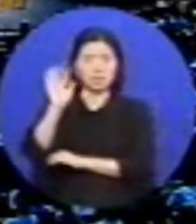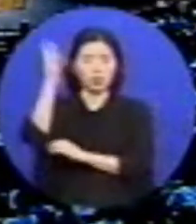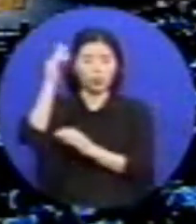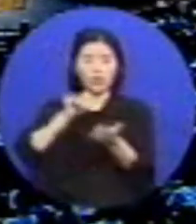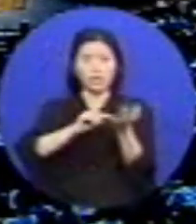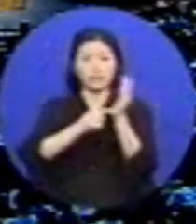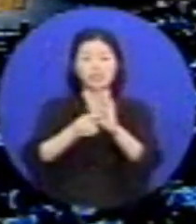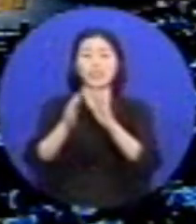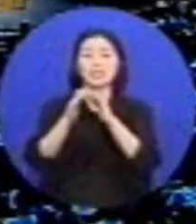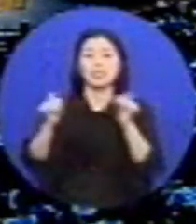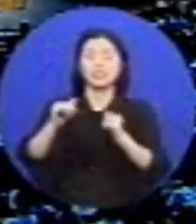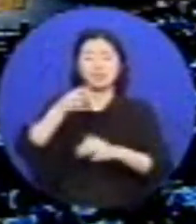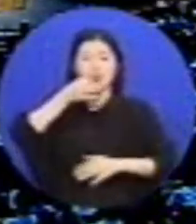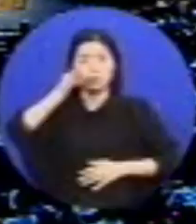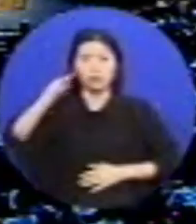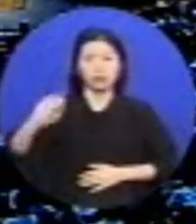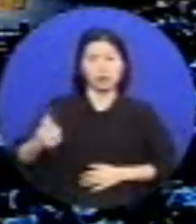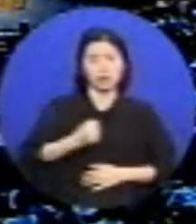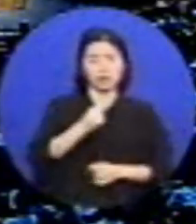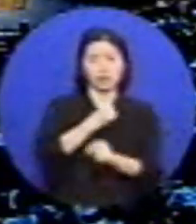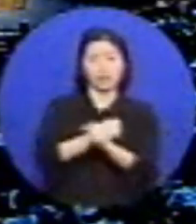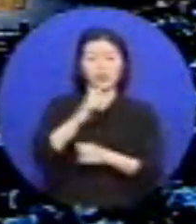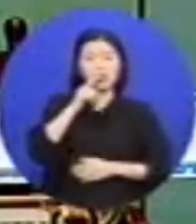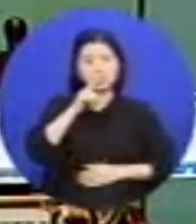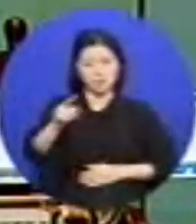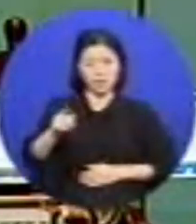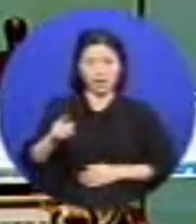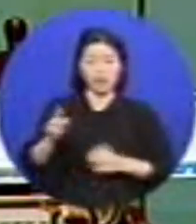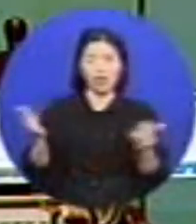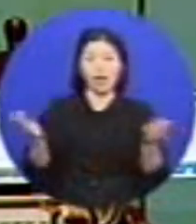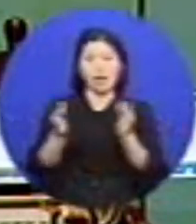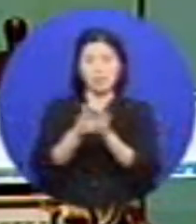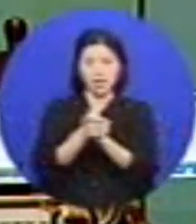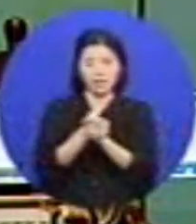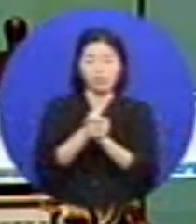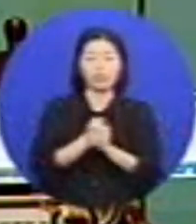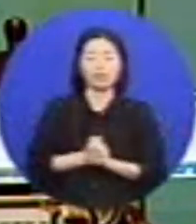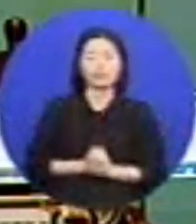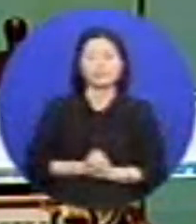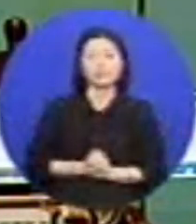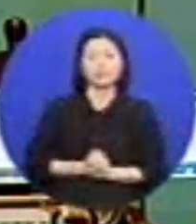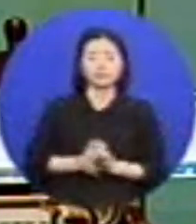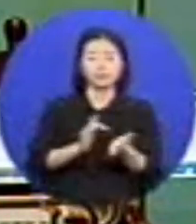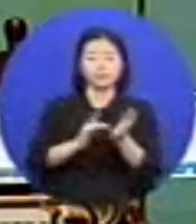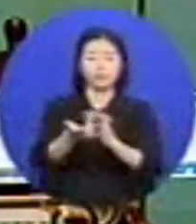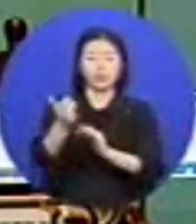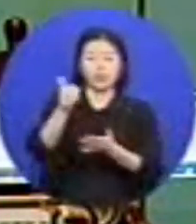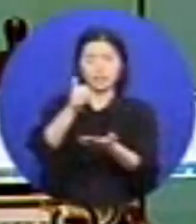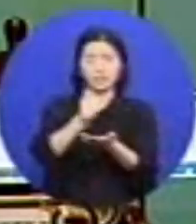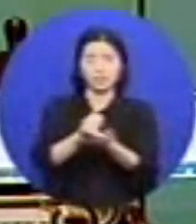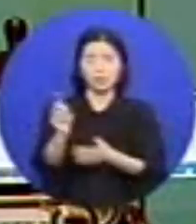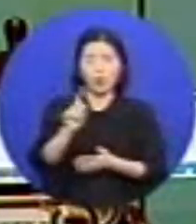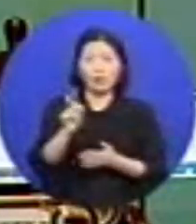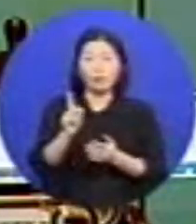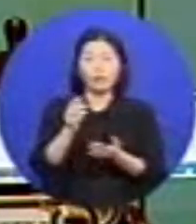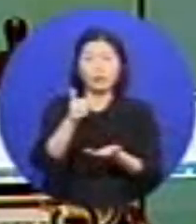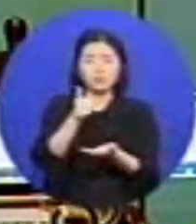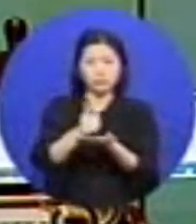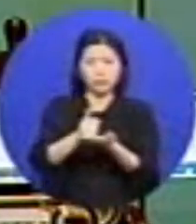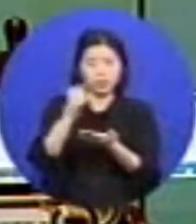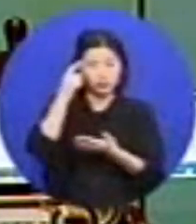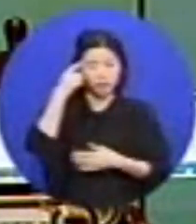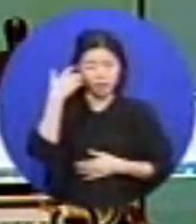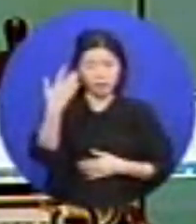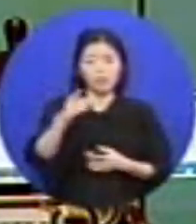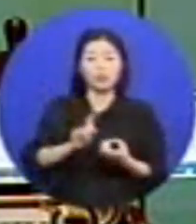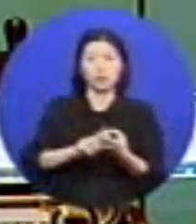일컬음을 얻게 하려 하심이라. 아멘. 예수님이 어떤 분이신가에 대한 예언의 말씀을